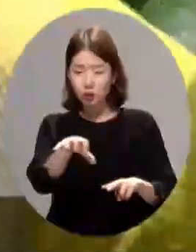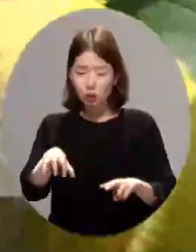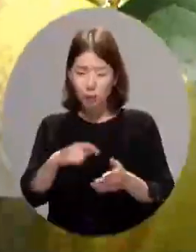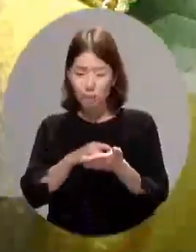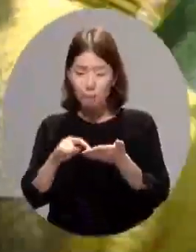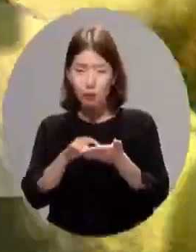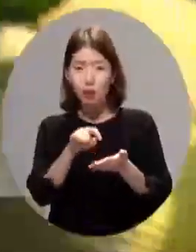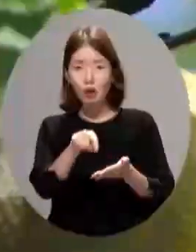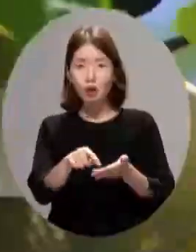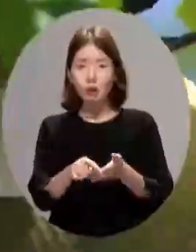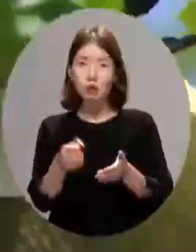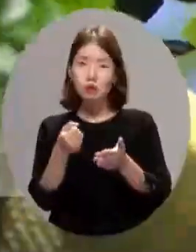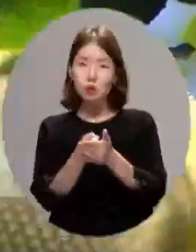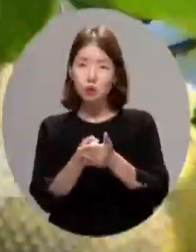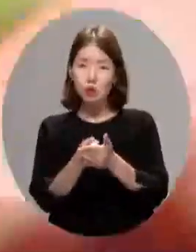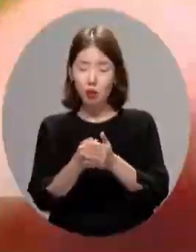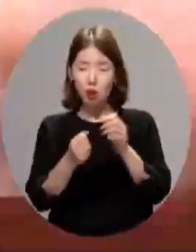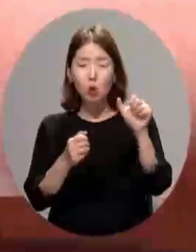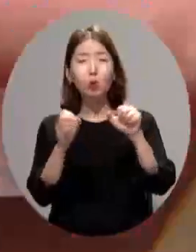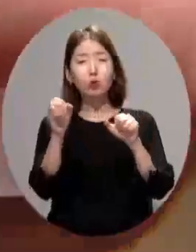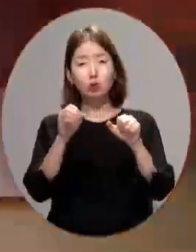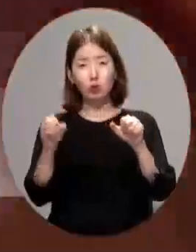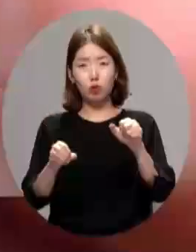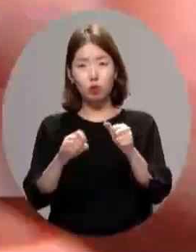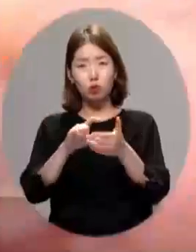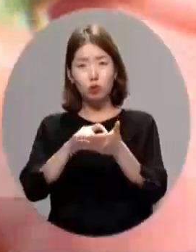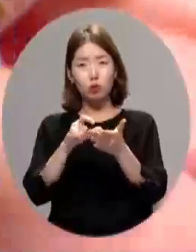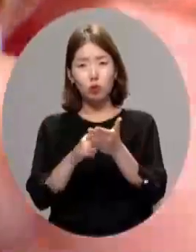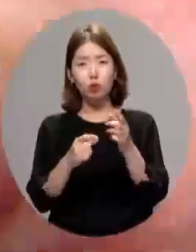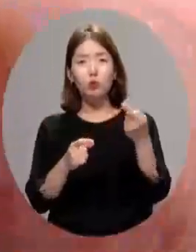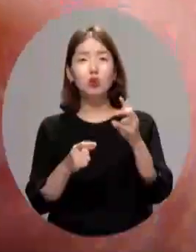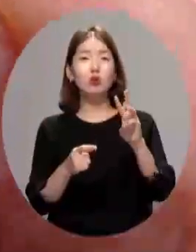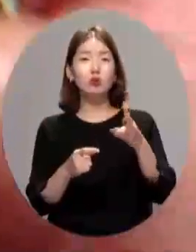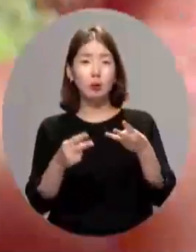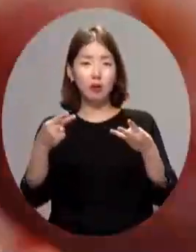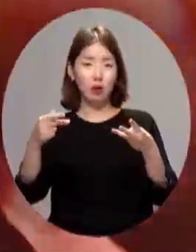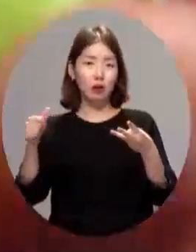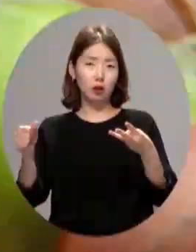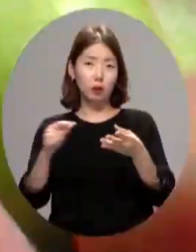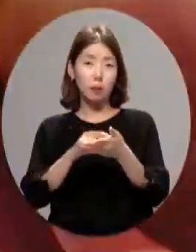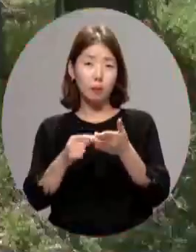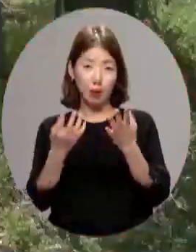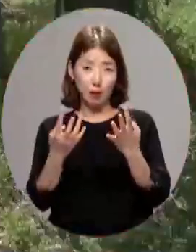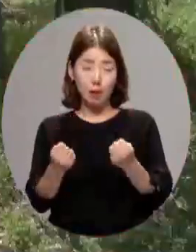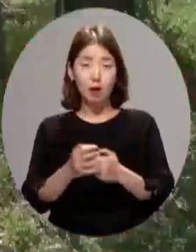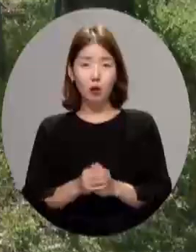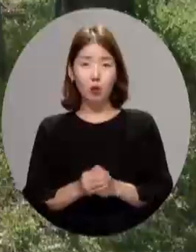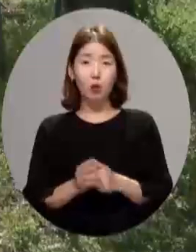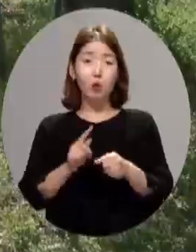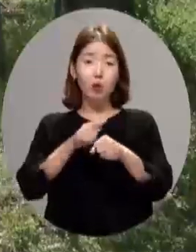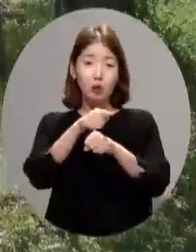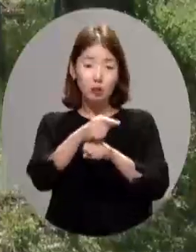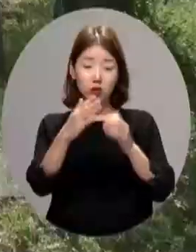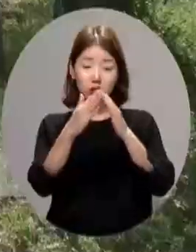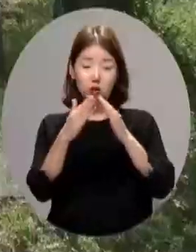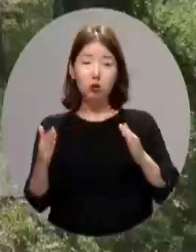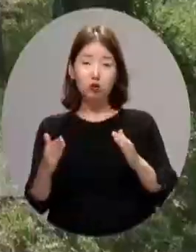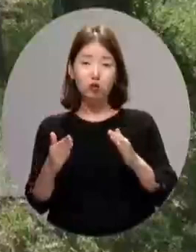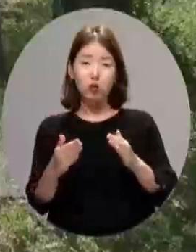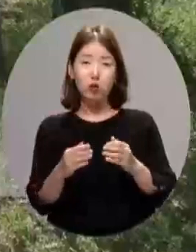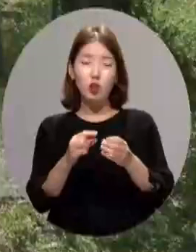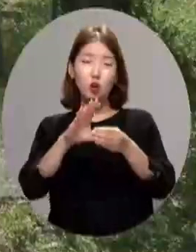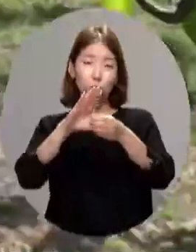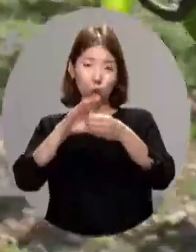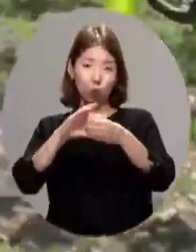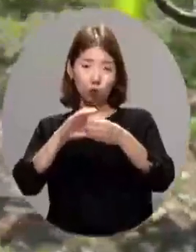피해는 전체 확정 면적의 50%에 가까운 1,300헥타르에 이릅니다. 그리고 임실과 전주가 주산지인